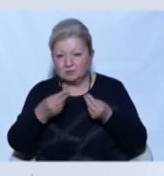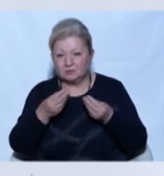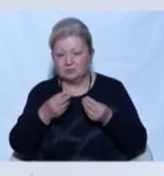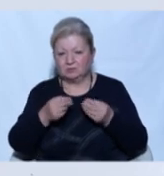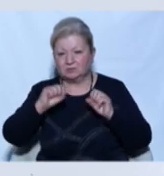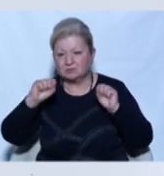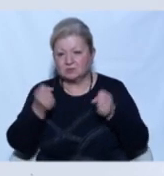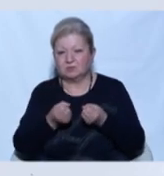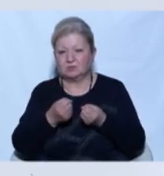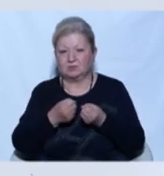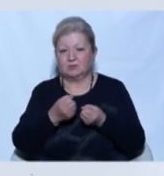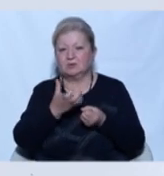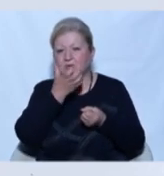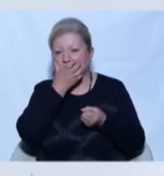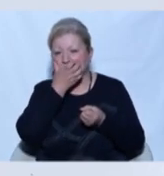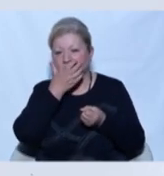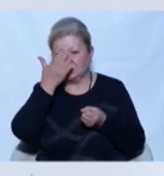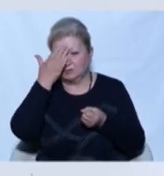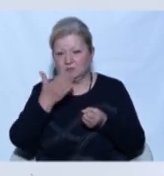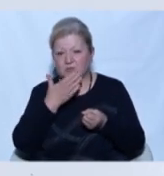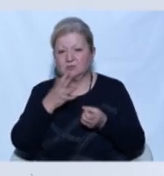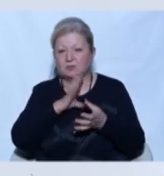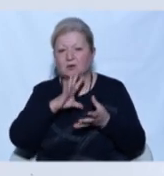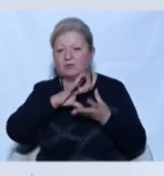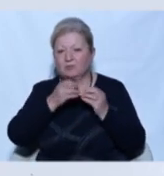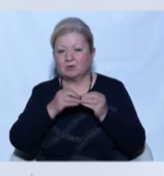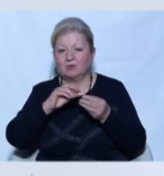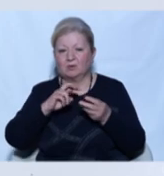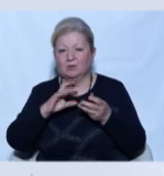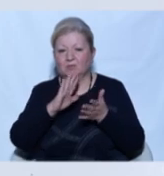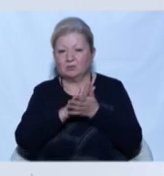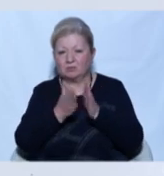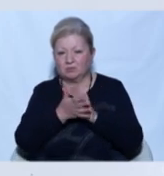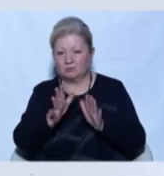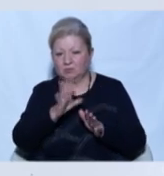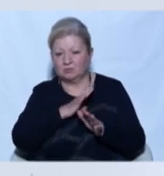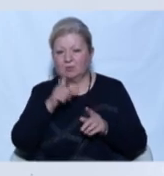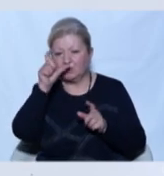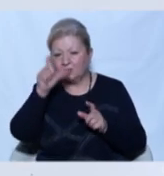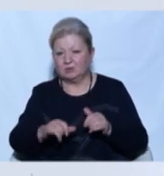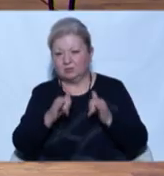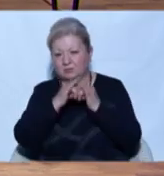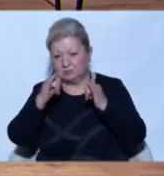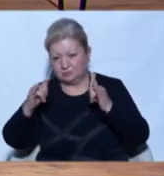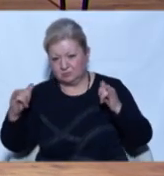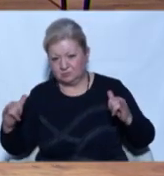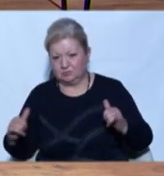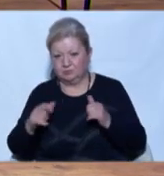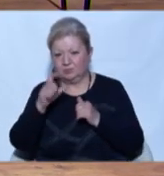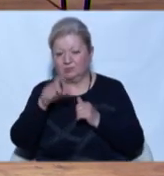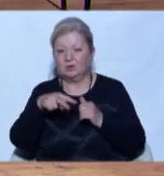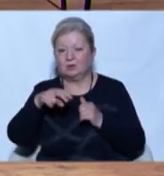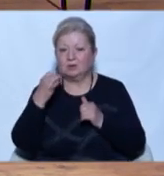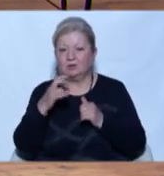ზაფხულით და ყველანაირი ხელსაყრელი პირობები იყო ადამიანისთვის და მისი განვითარებისთვის.